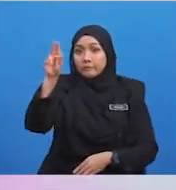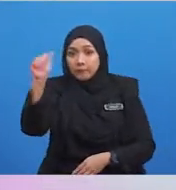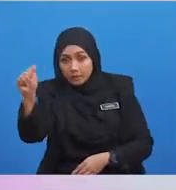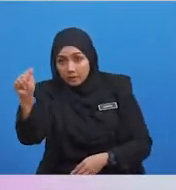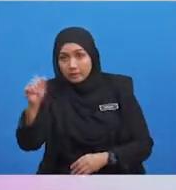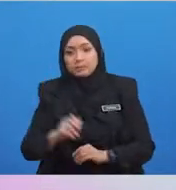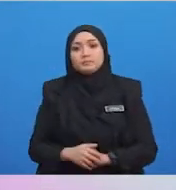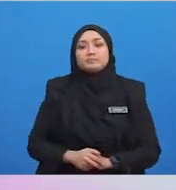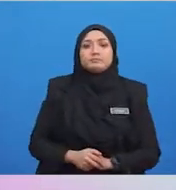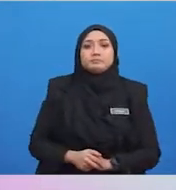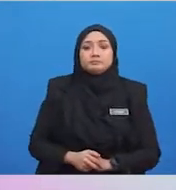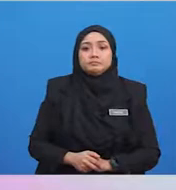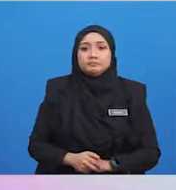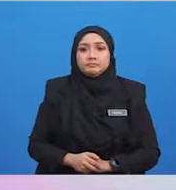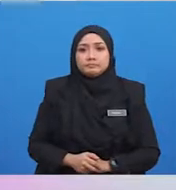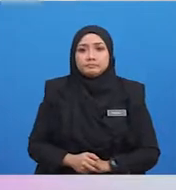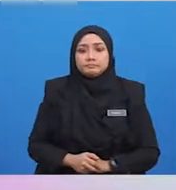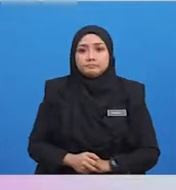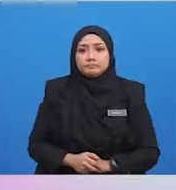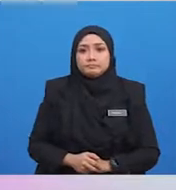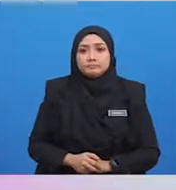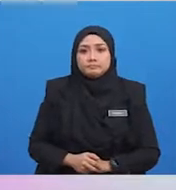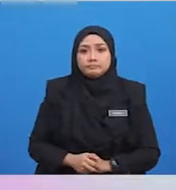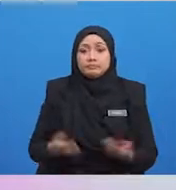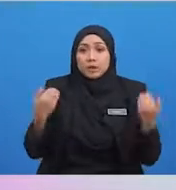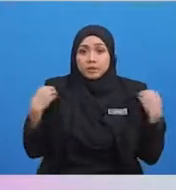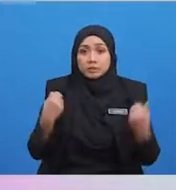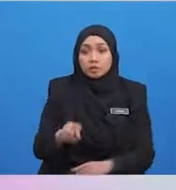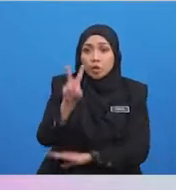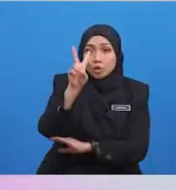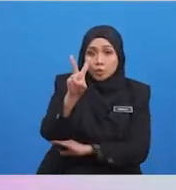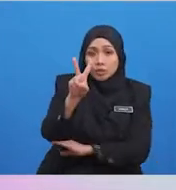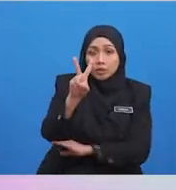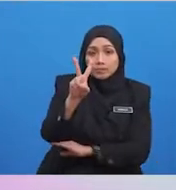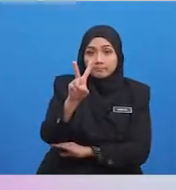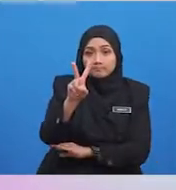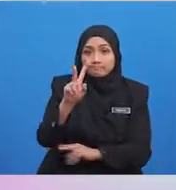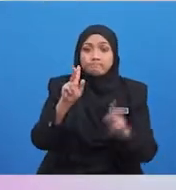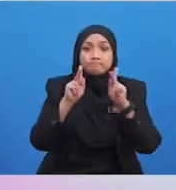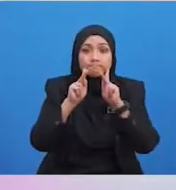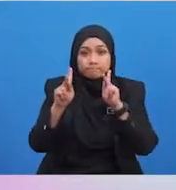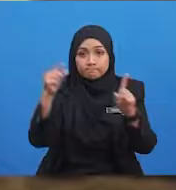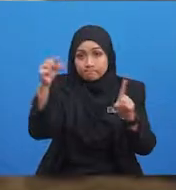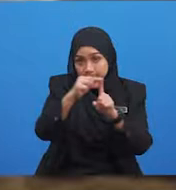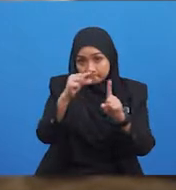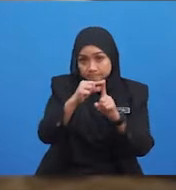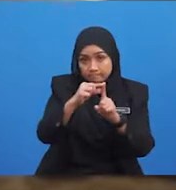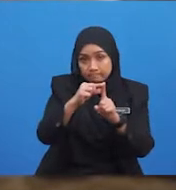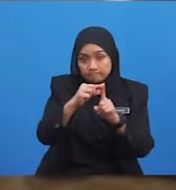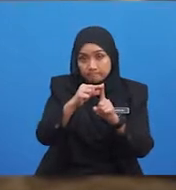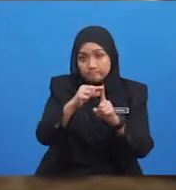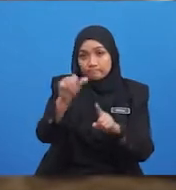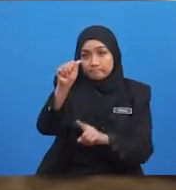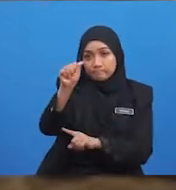maklum, metafora terdiri daripada dua patah perkataan, iaitu satu